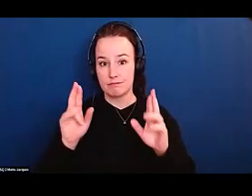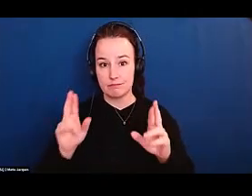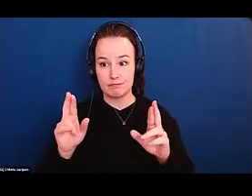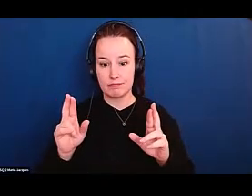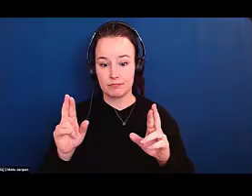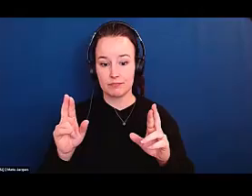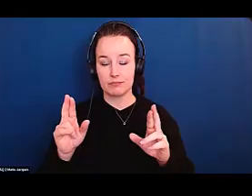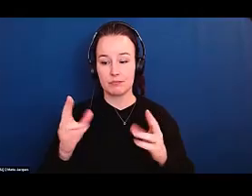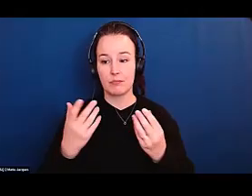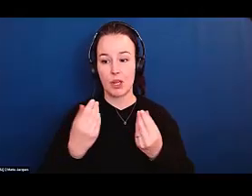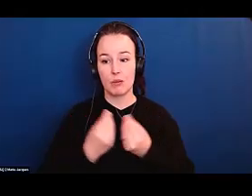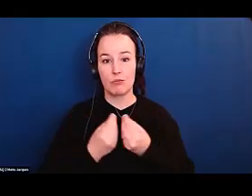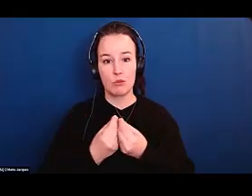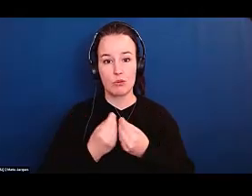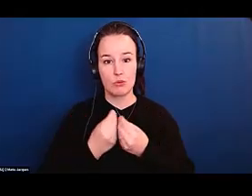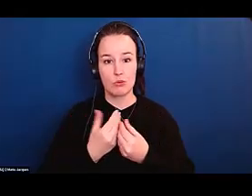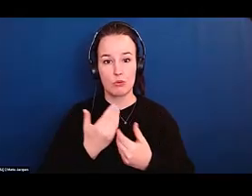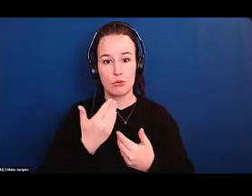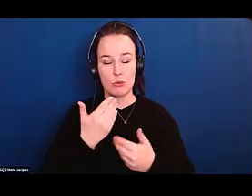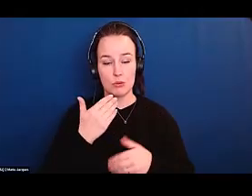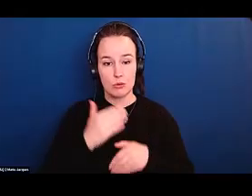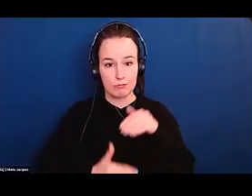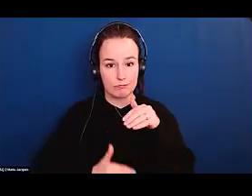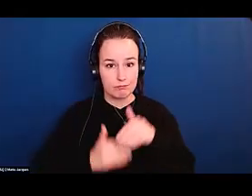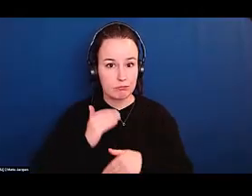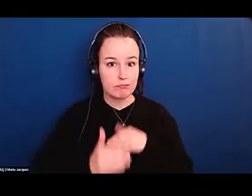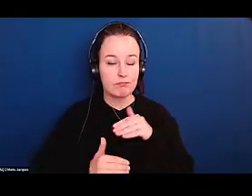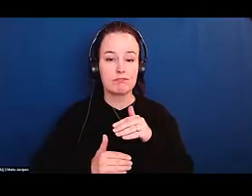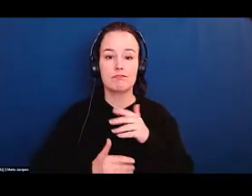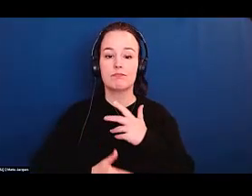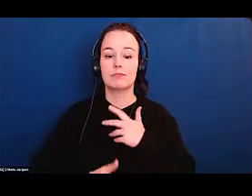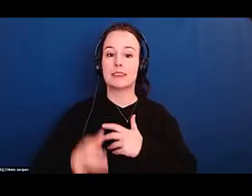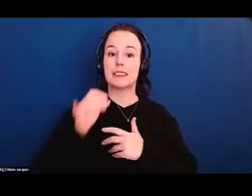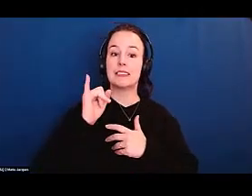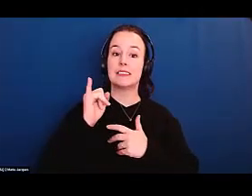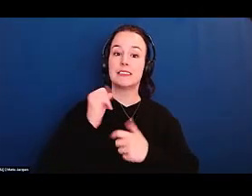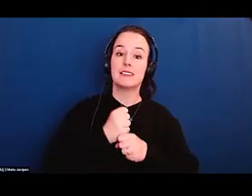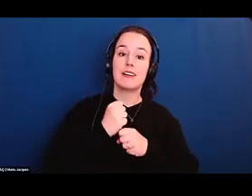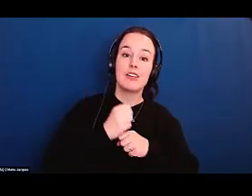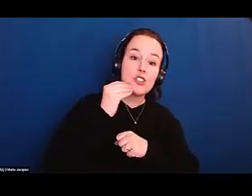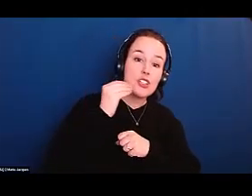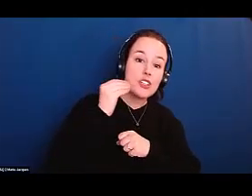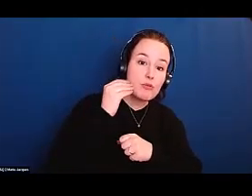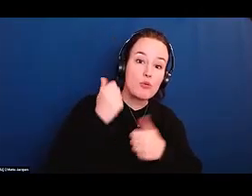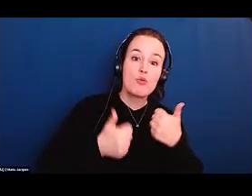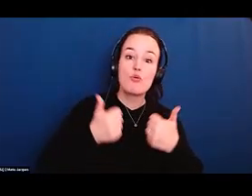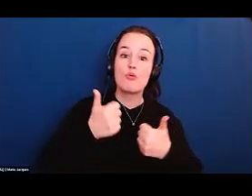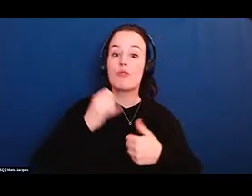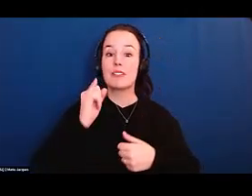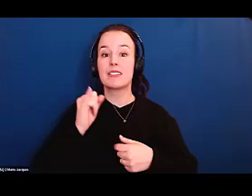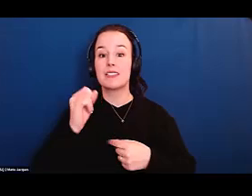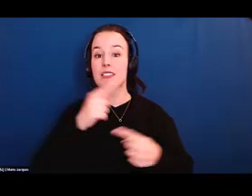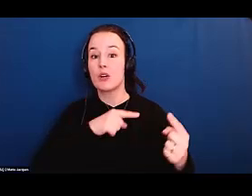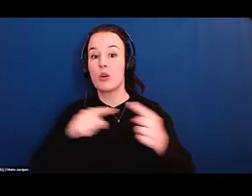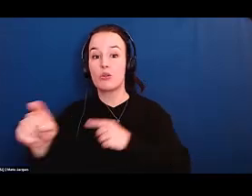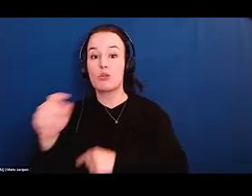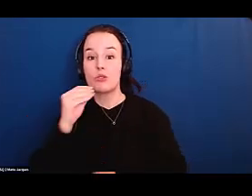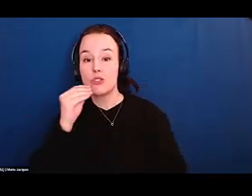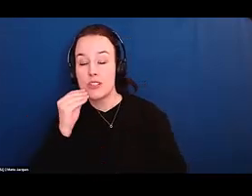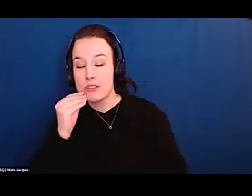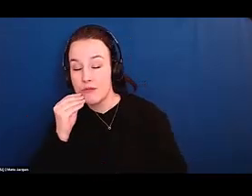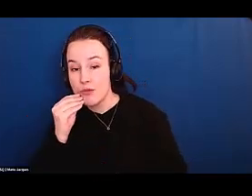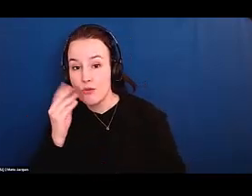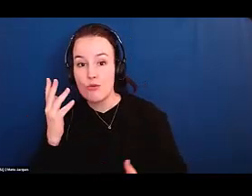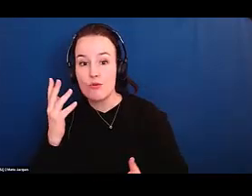souhaite beaucoup de bien. Si vous travaillez chez vous ou si vous voyagez pour rentrer chez